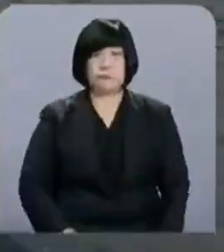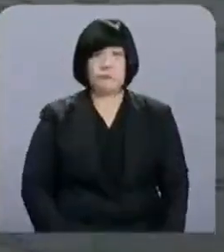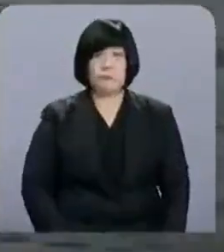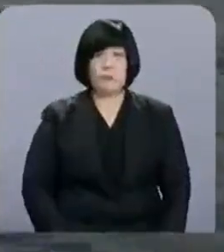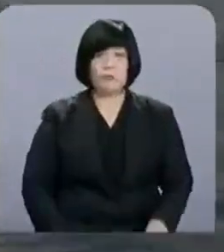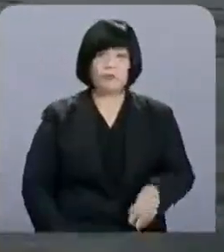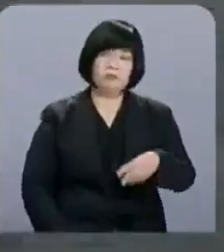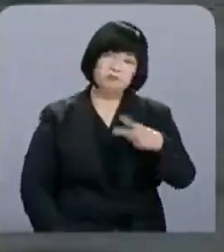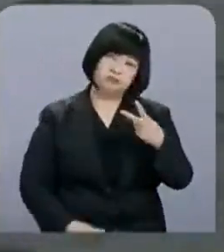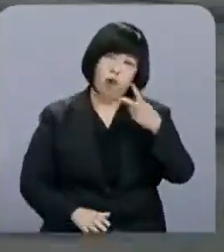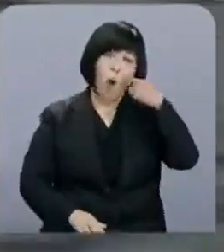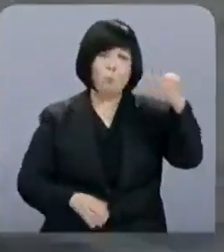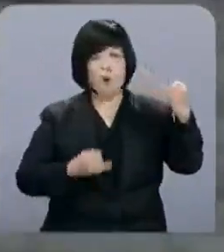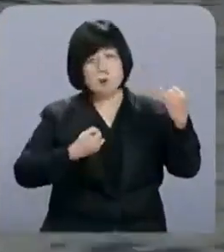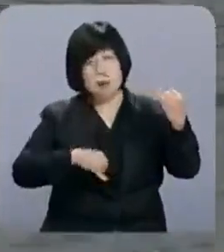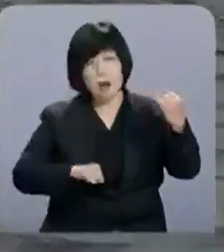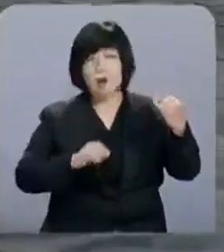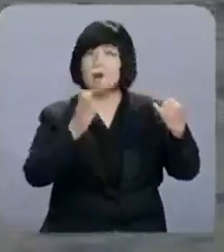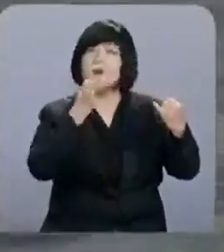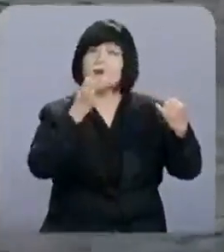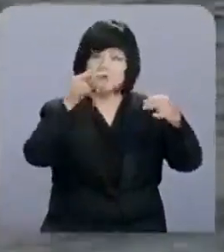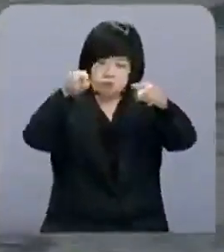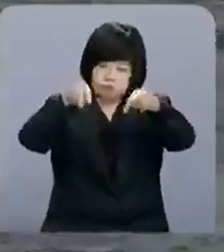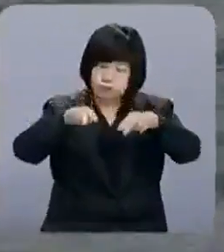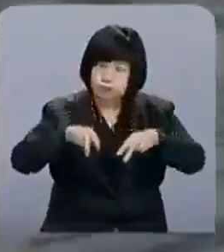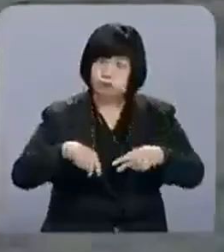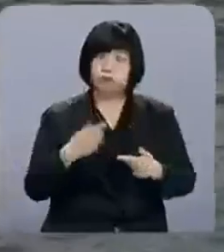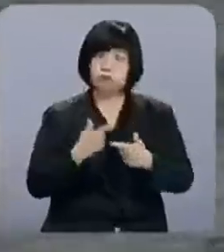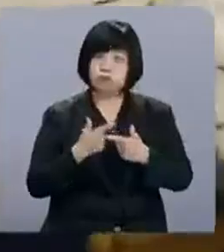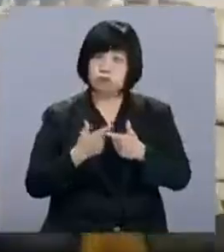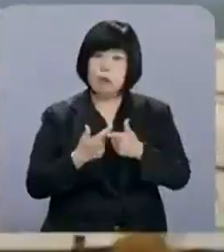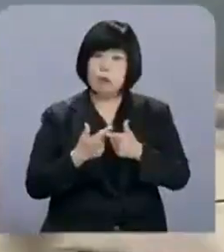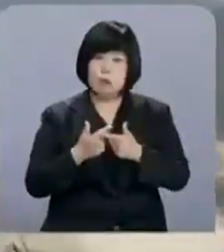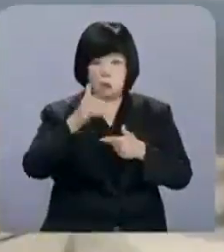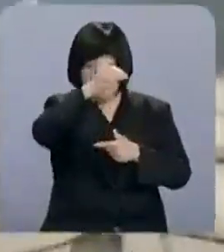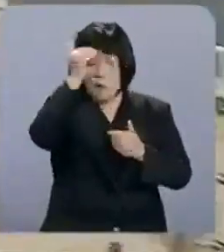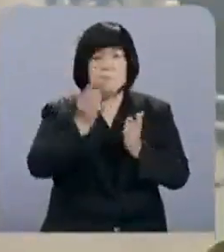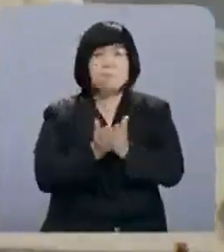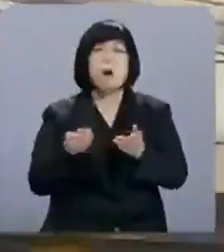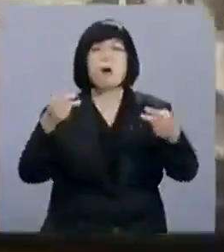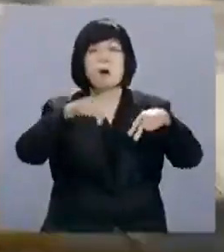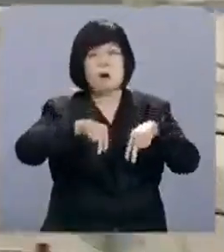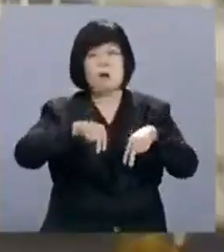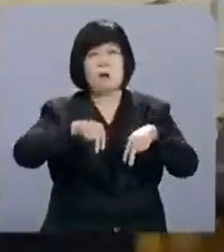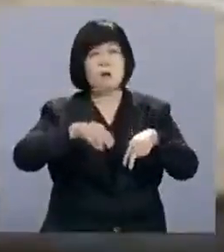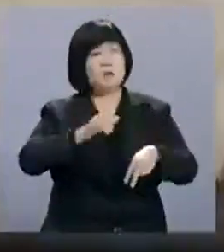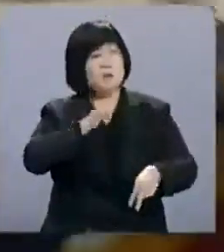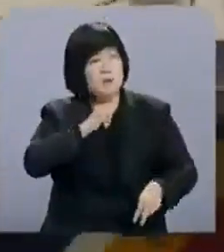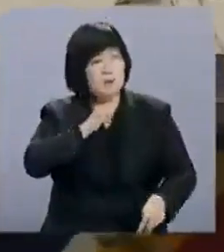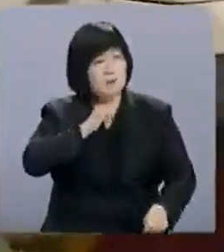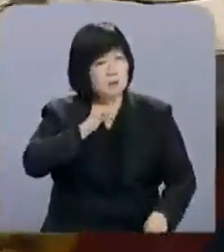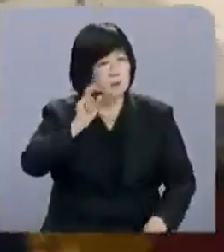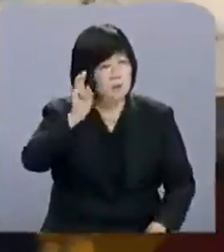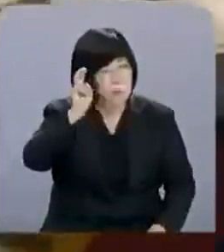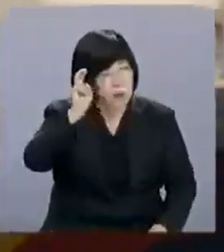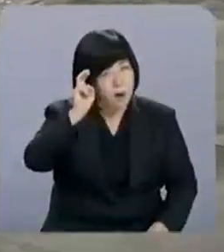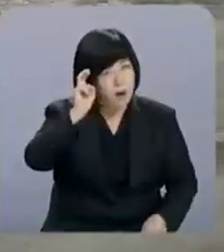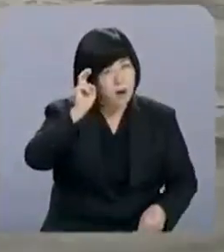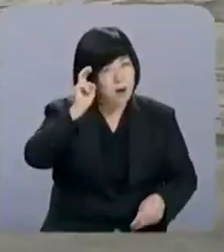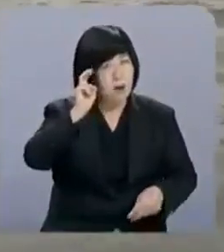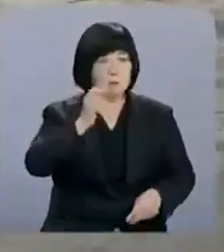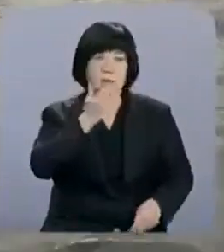두 사람은 서울에서 부산을 방문해 유람선을 탄 것으로 전해졌습니다 해경은 각단 적 선택 등 다양한 가능성을 열어놓고